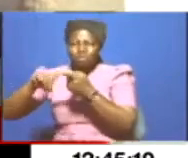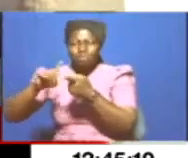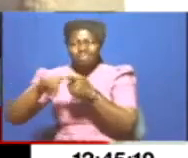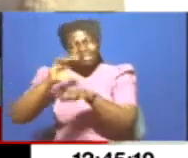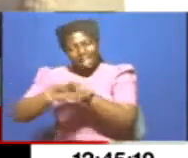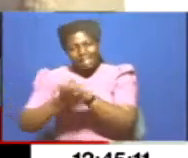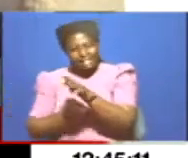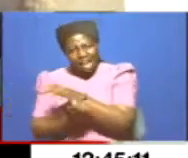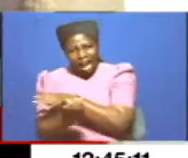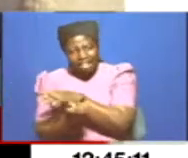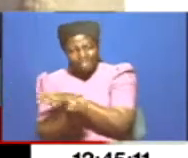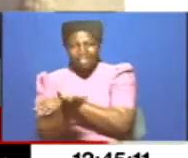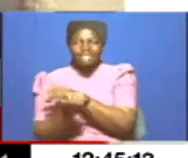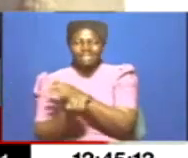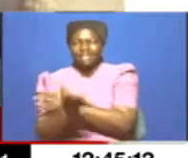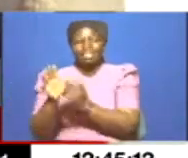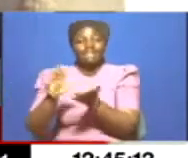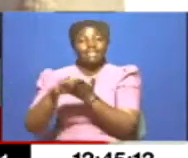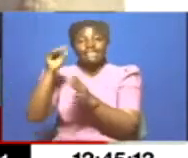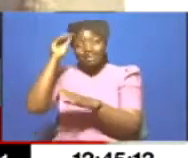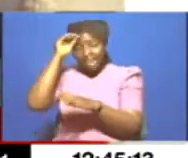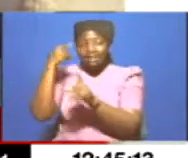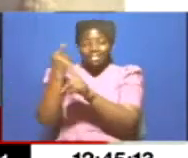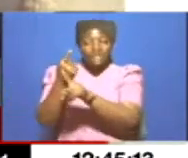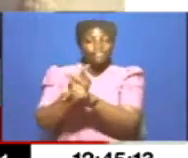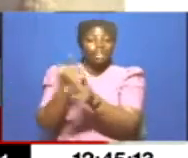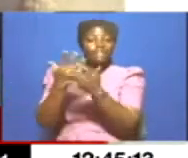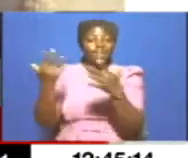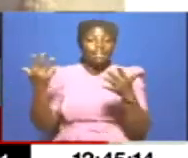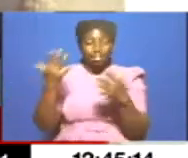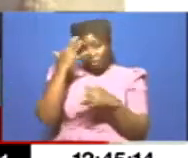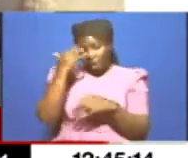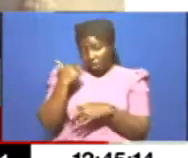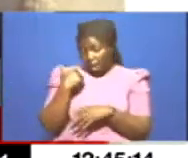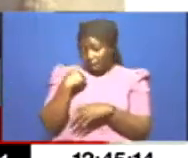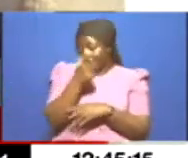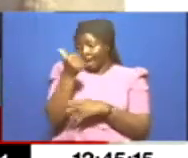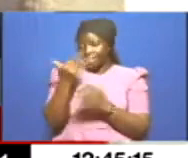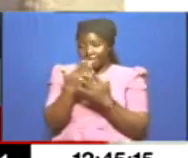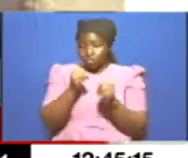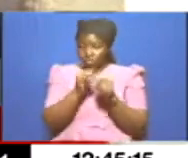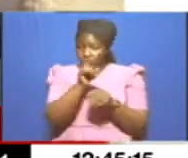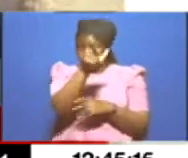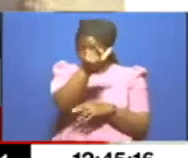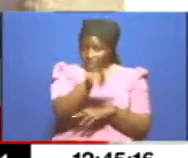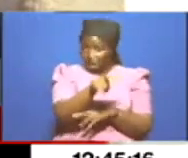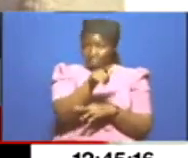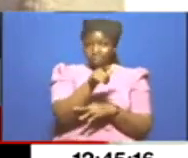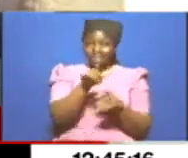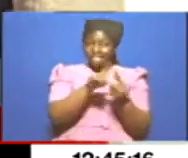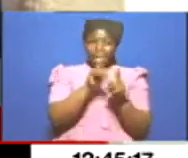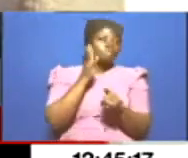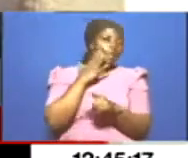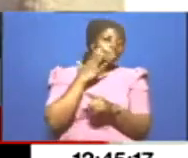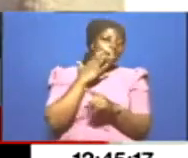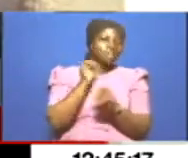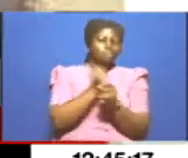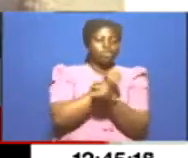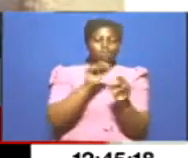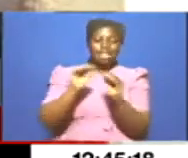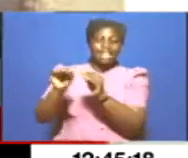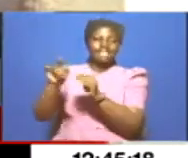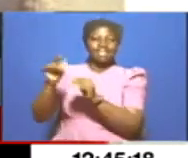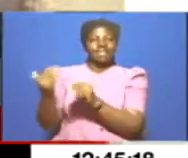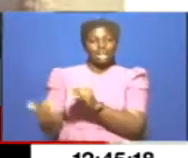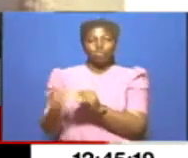aongeleshwe pia na afunzwe mambo mengine. Manake kuna mambo ambayo wewe kama mama utaweza kumfunza yule mtoto. Kwa hiyo ni lazima umpeleke